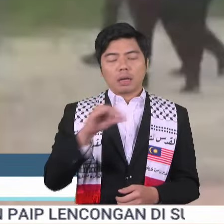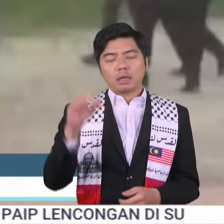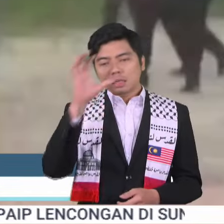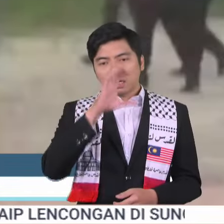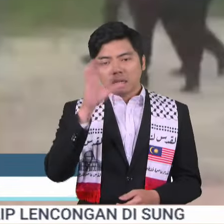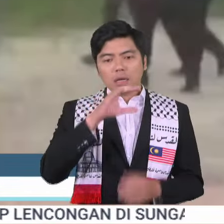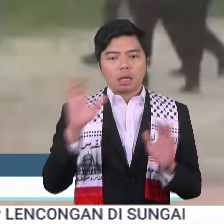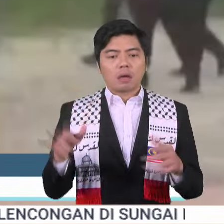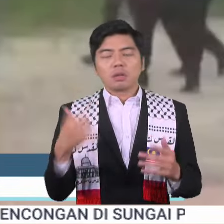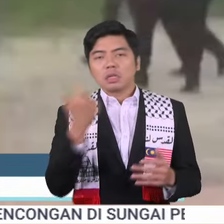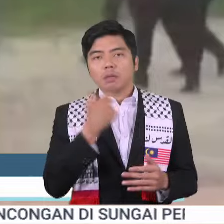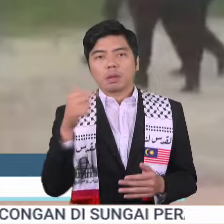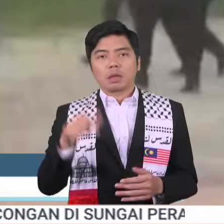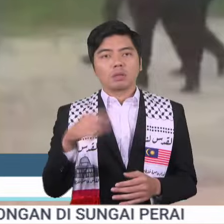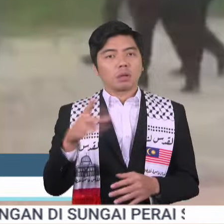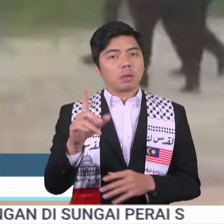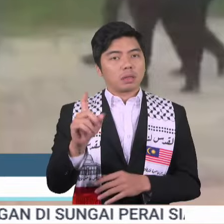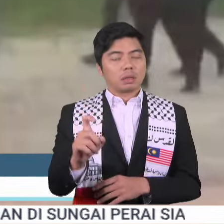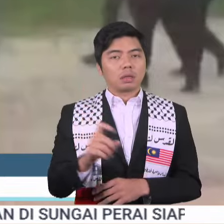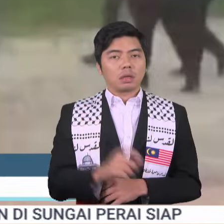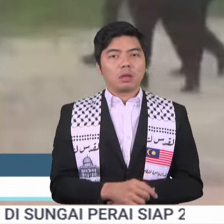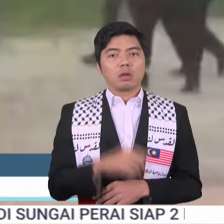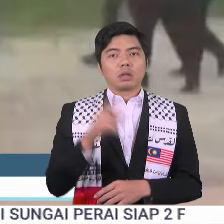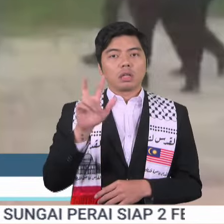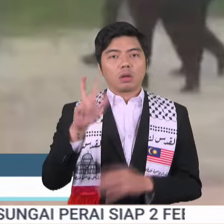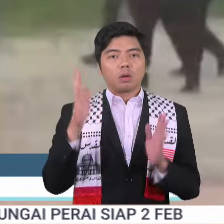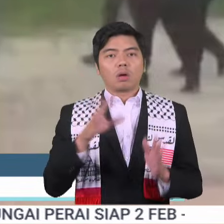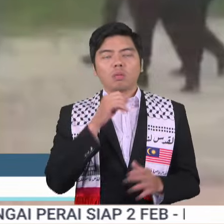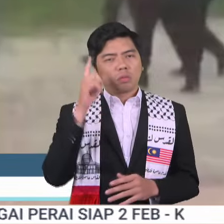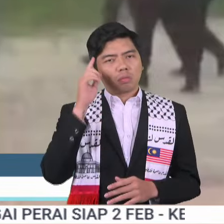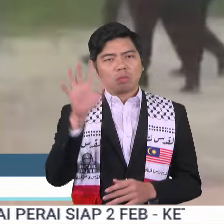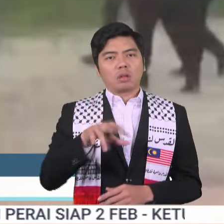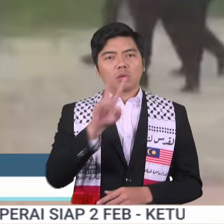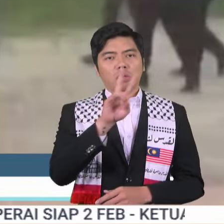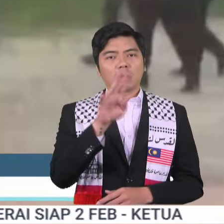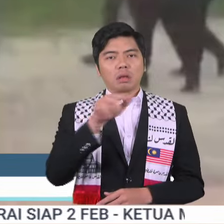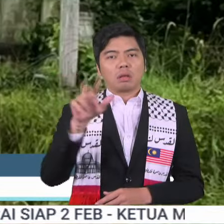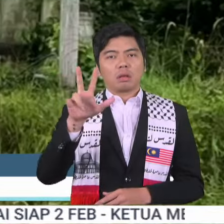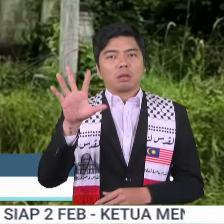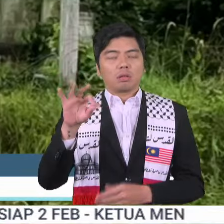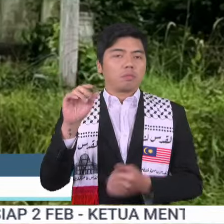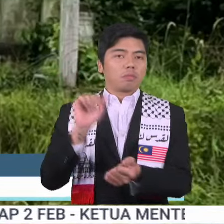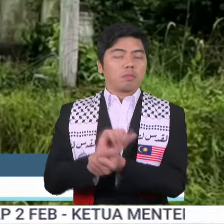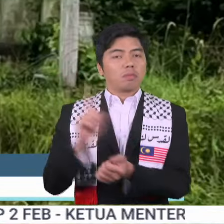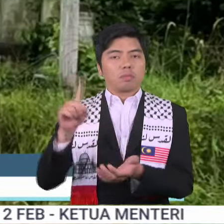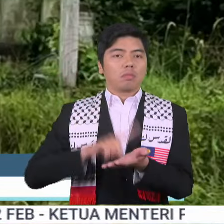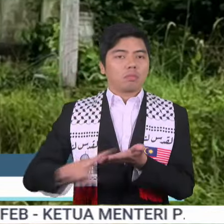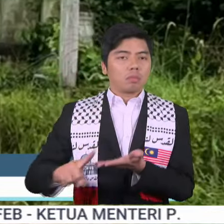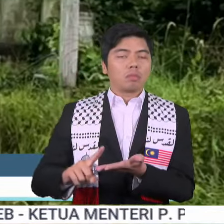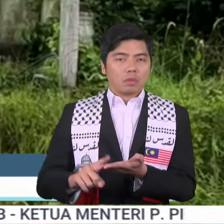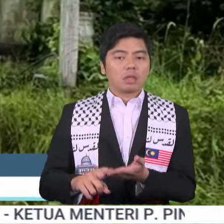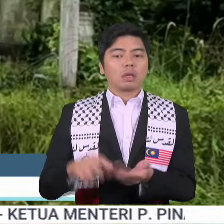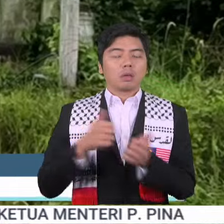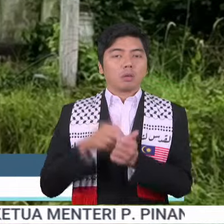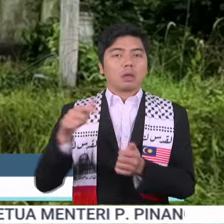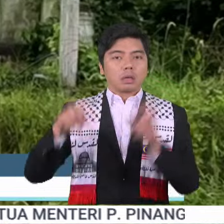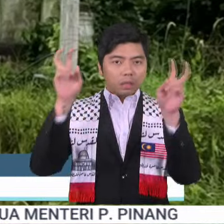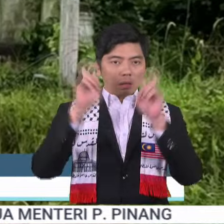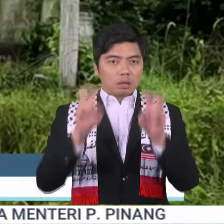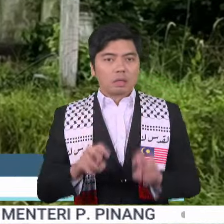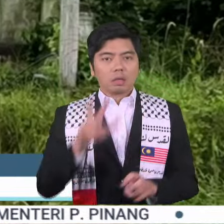identiti si mati setakat ini tiga suspek berusia 24 hingga 39 tahun direman seminggu kes disiasat mengikut